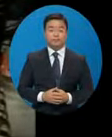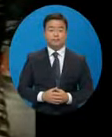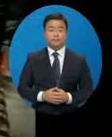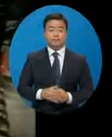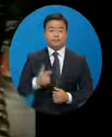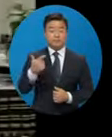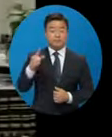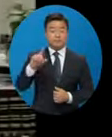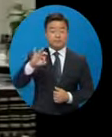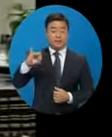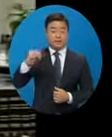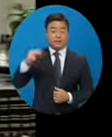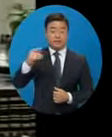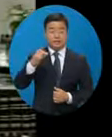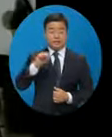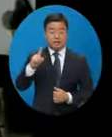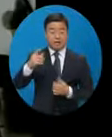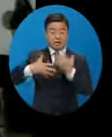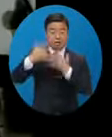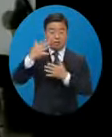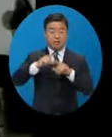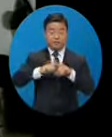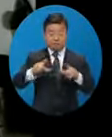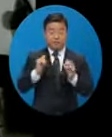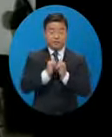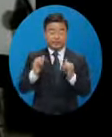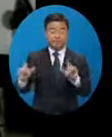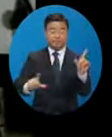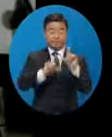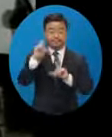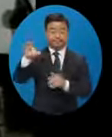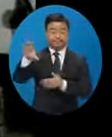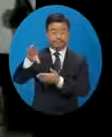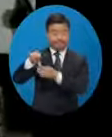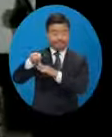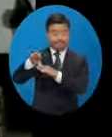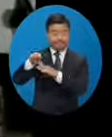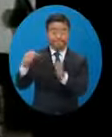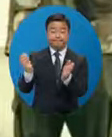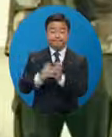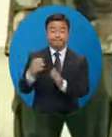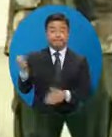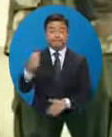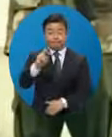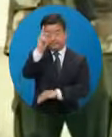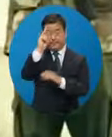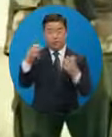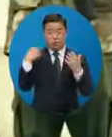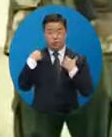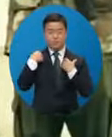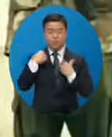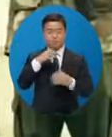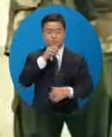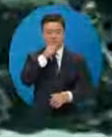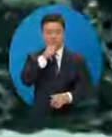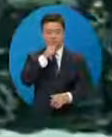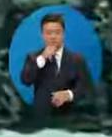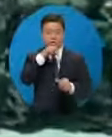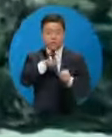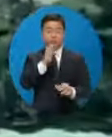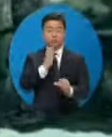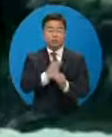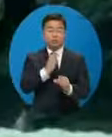나이지리아의 영화들은 평범한 민중의 삶을 솔직히 담아내기도 하고 정부의 언론 통제 속에 제대로 보도되지